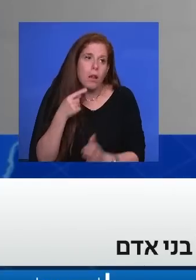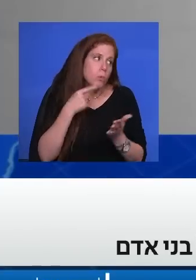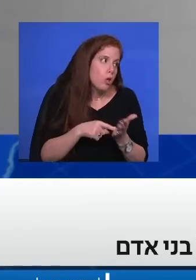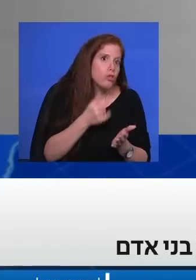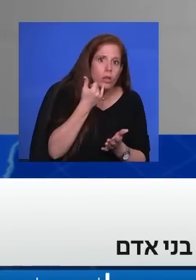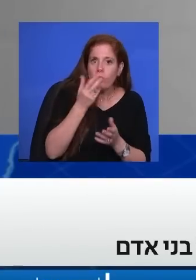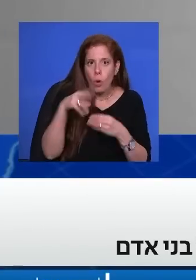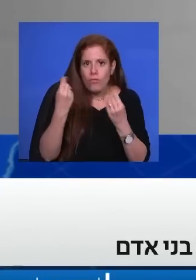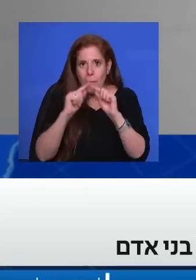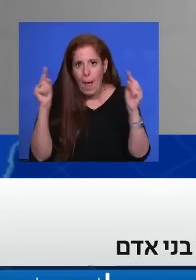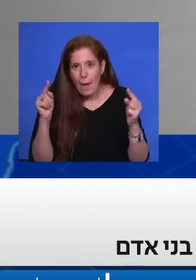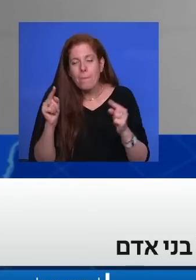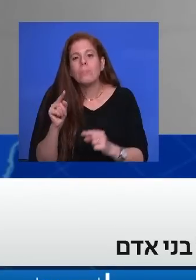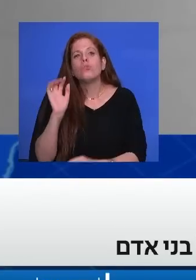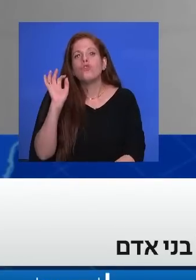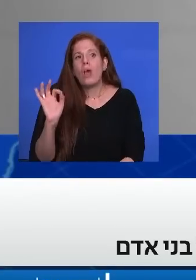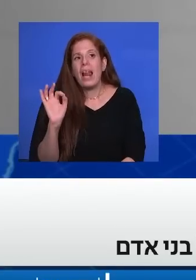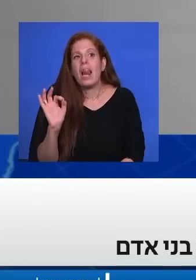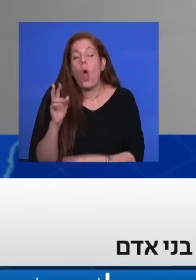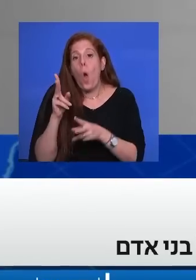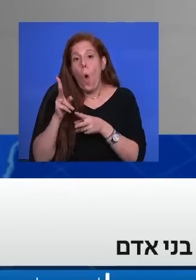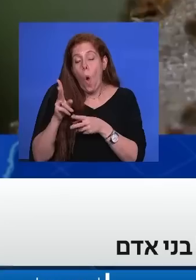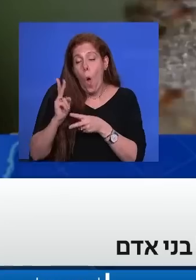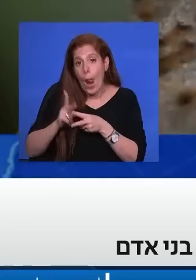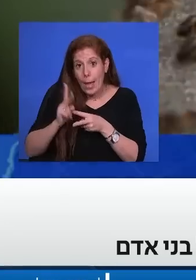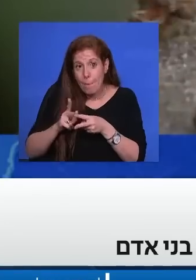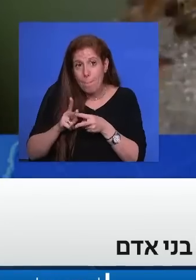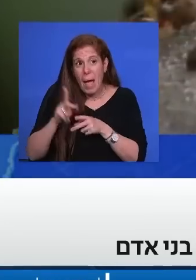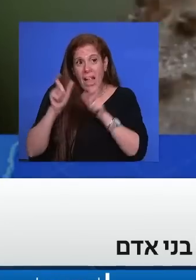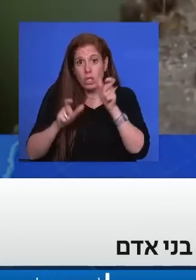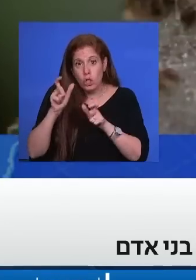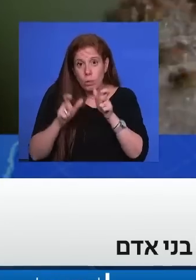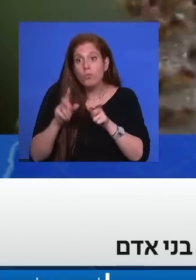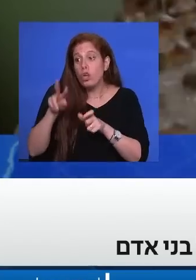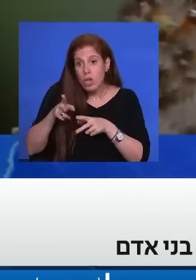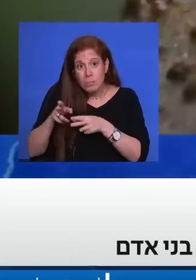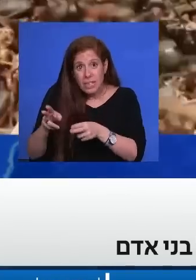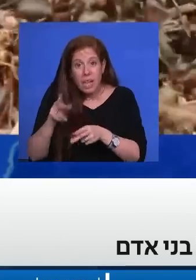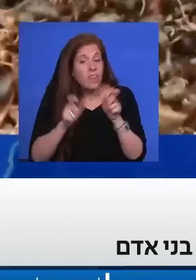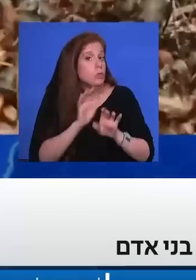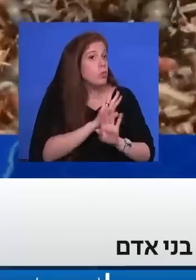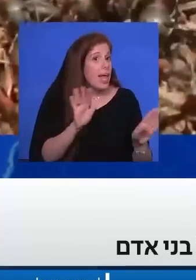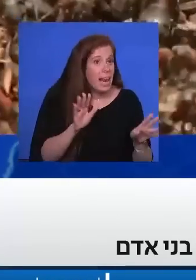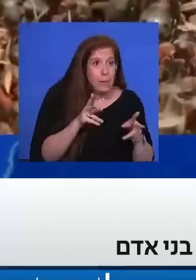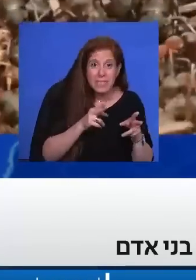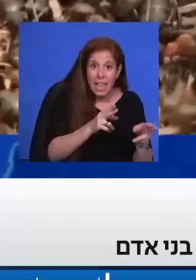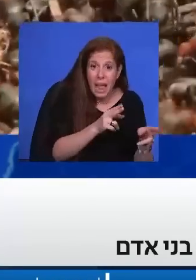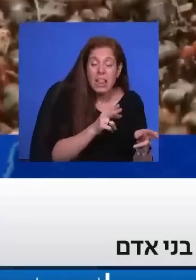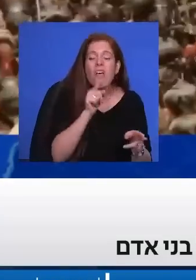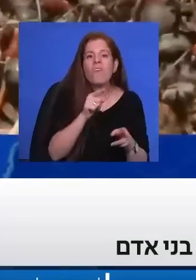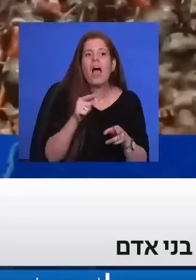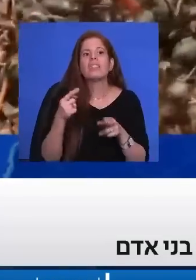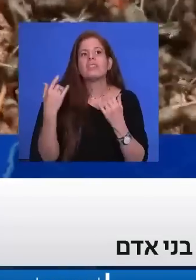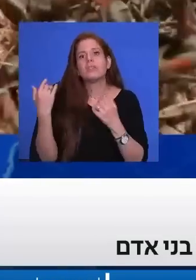אחרים. שתן של חולים, אנשים שיש להם סרטן ואנשים שאין להם סרטן, ואז יבוא